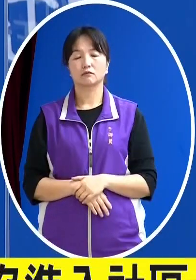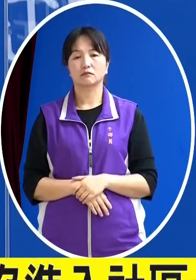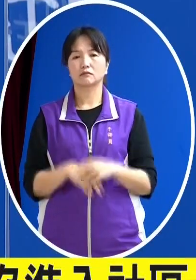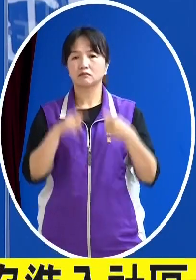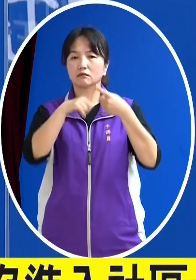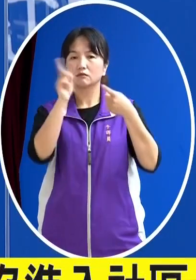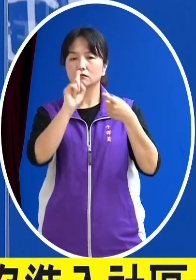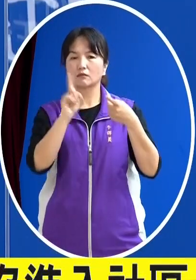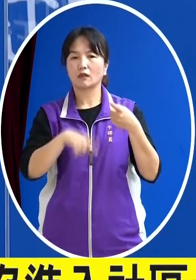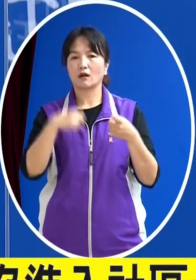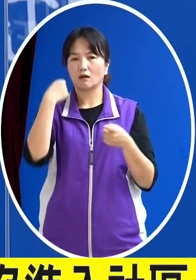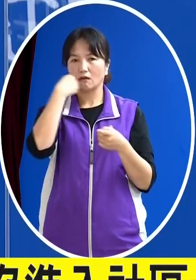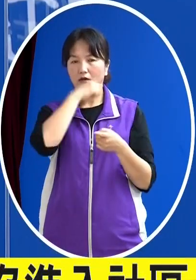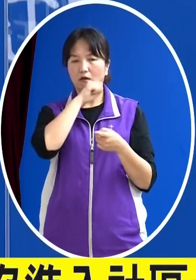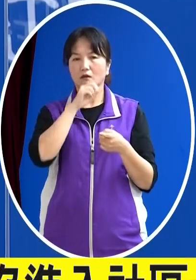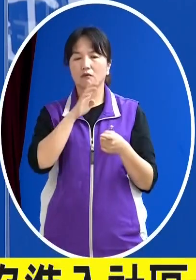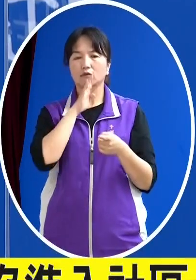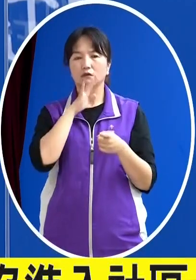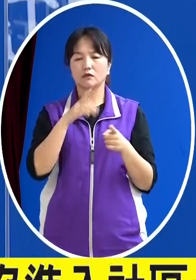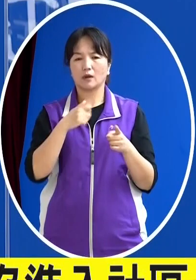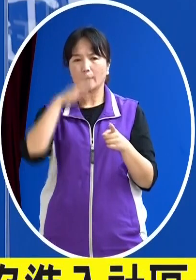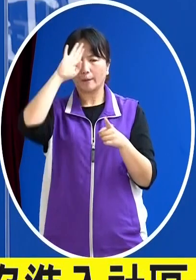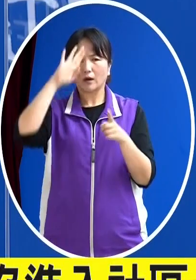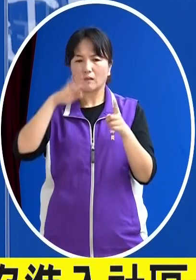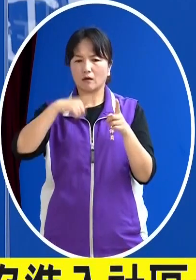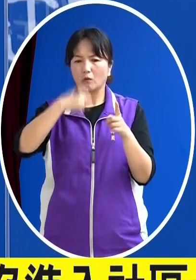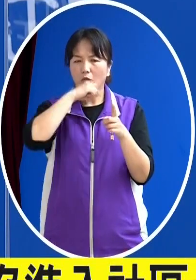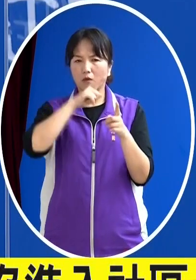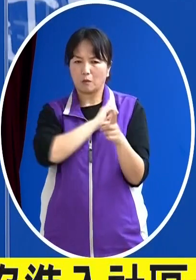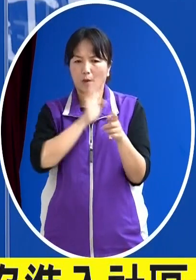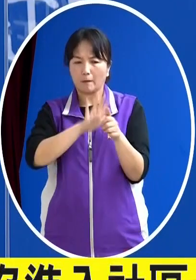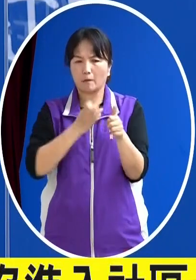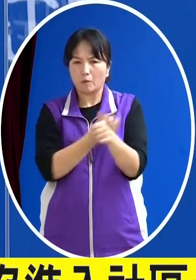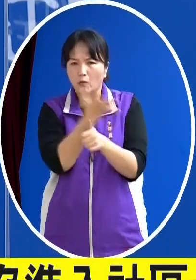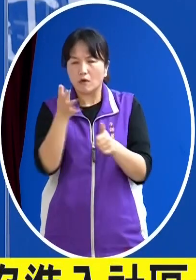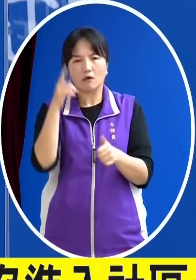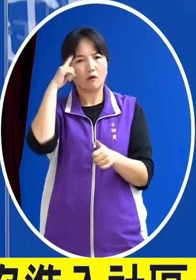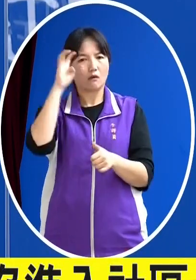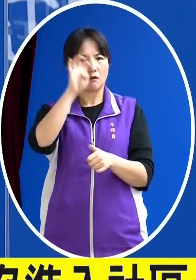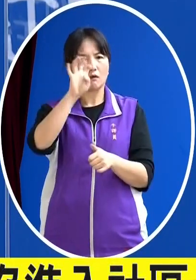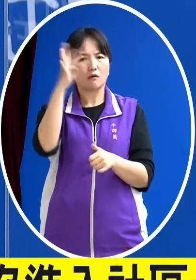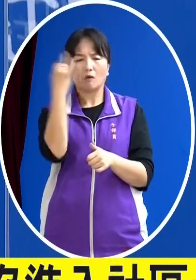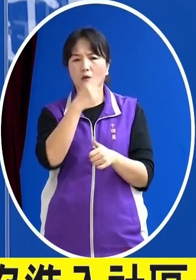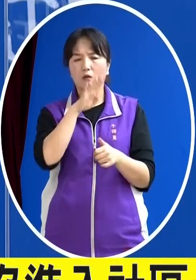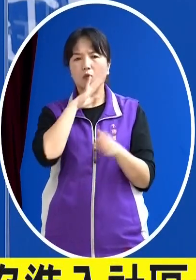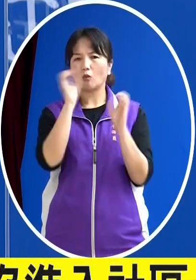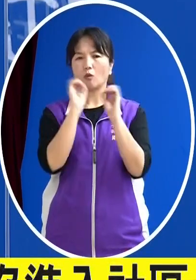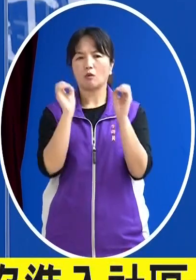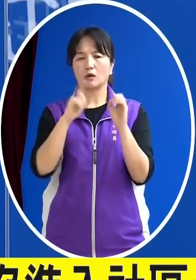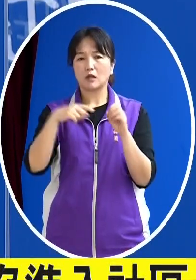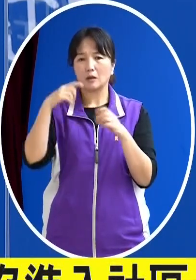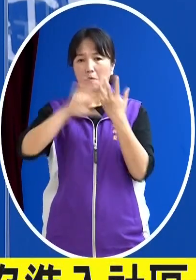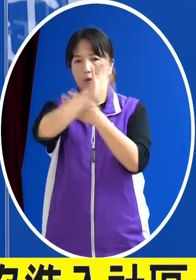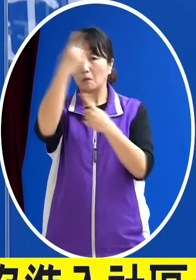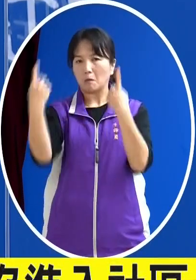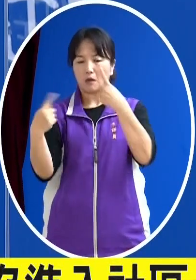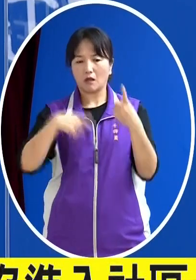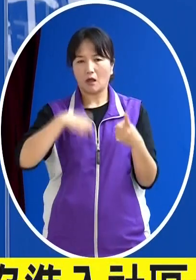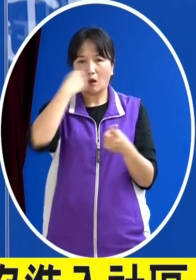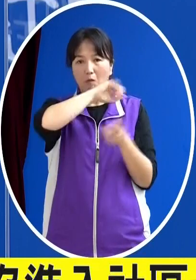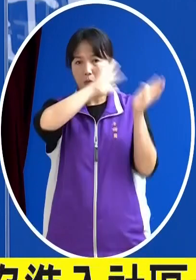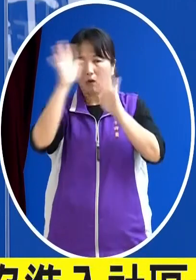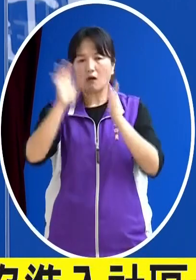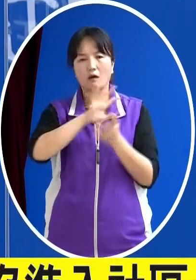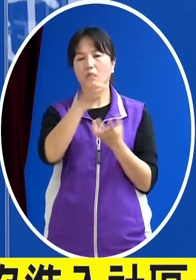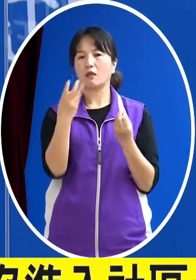说，那台湾根本就是零本土病例已经40几天了，全世界没有一个地方可以像台湾做到这样的地